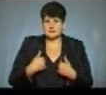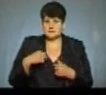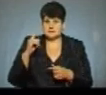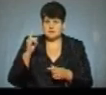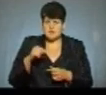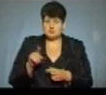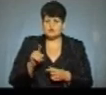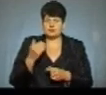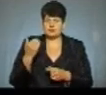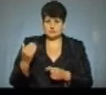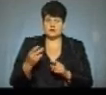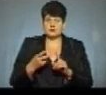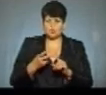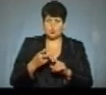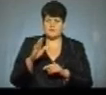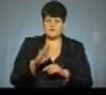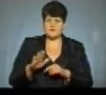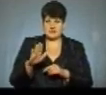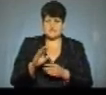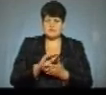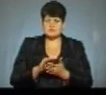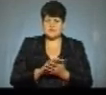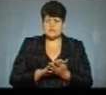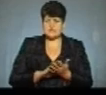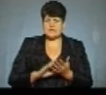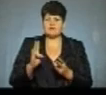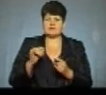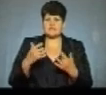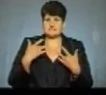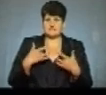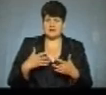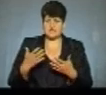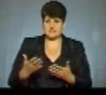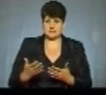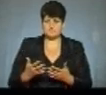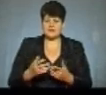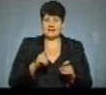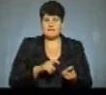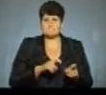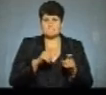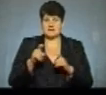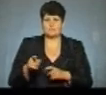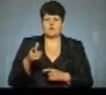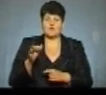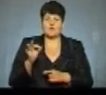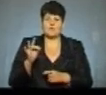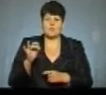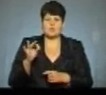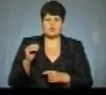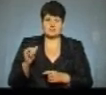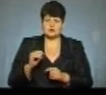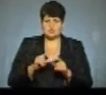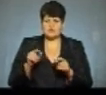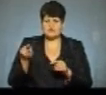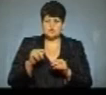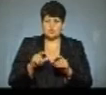що вони 2 вересня написали заяви на звільнення і на перевід в Горожинську школу. У цій школі